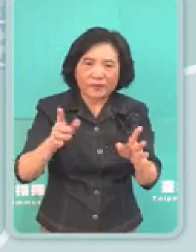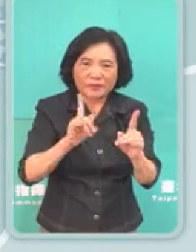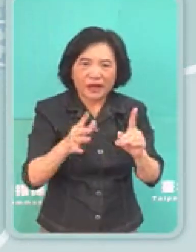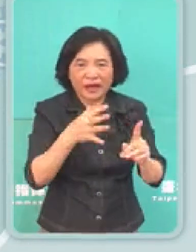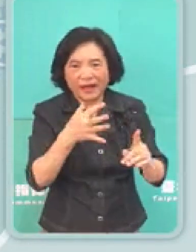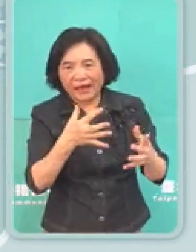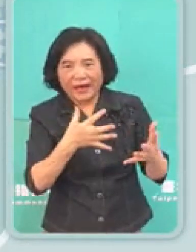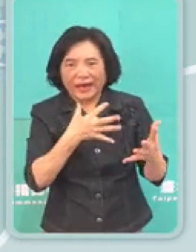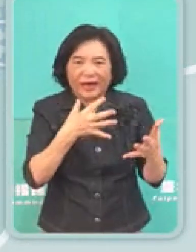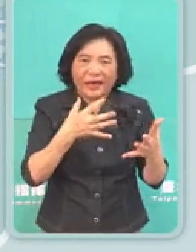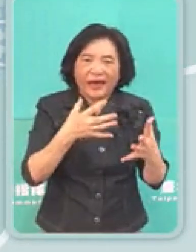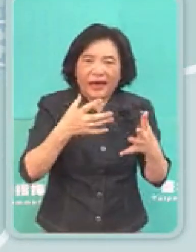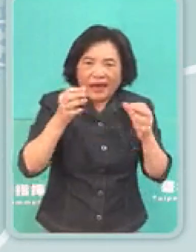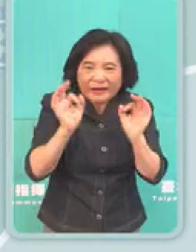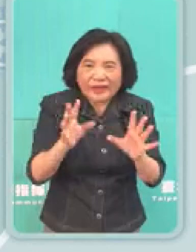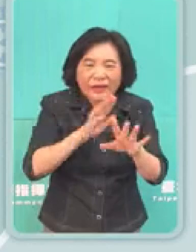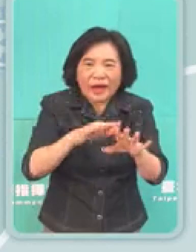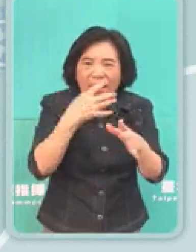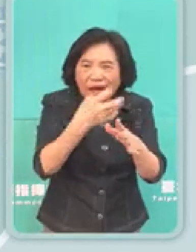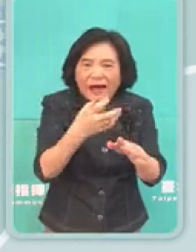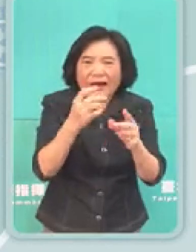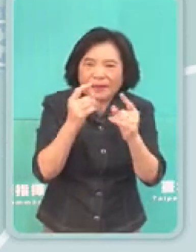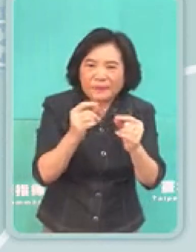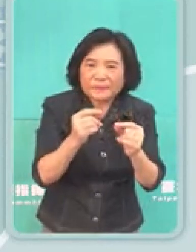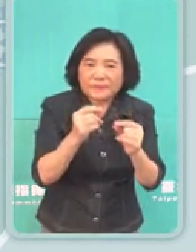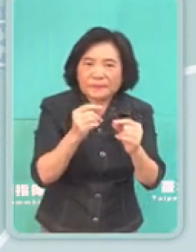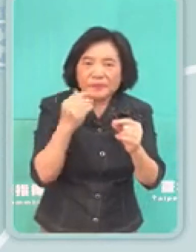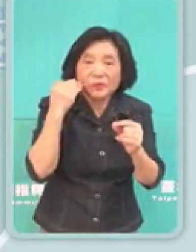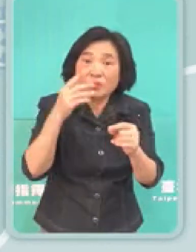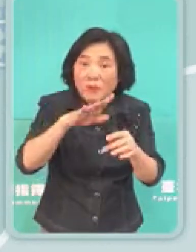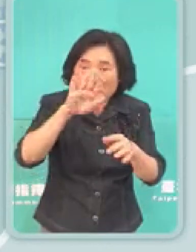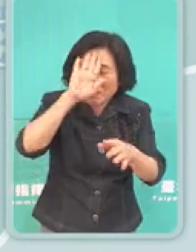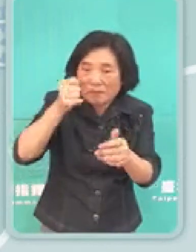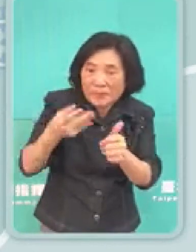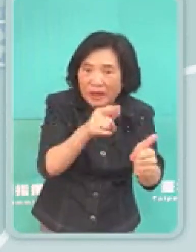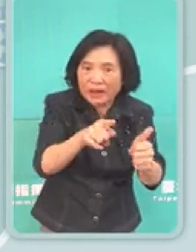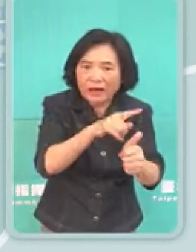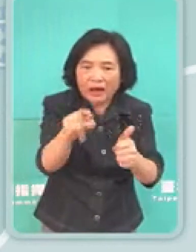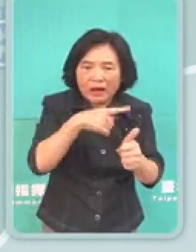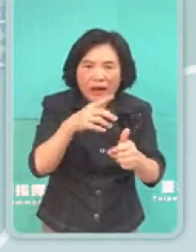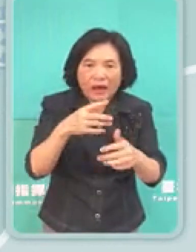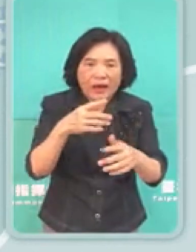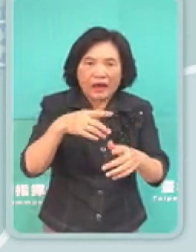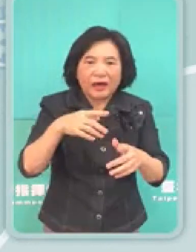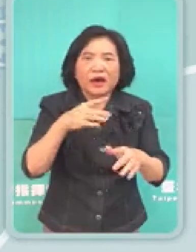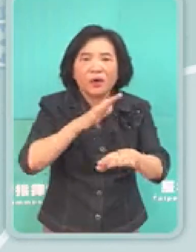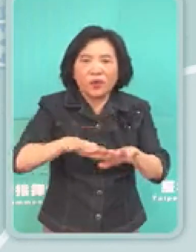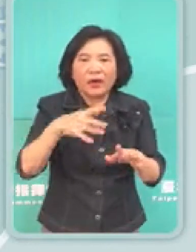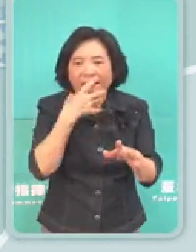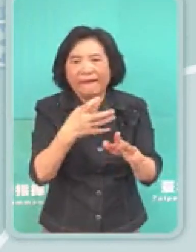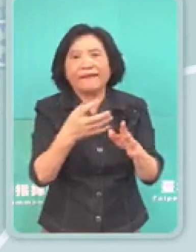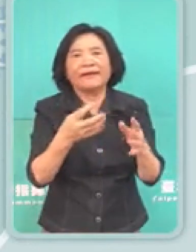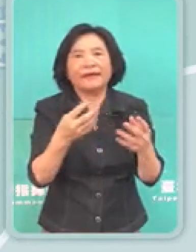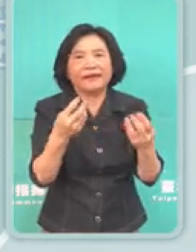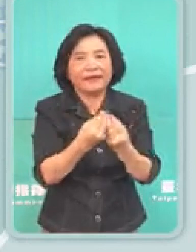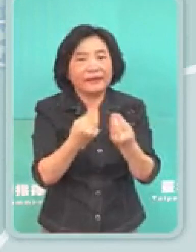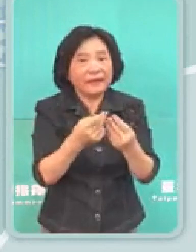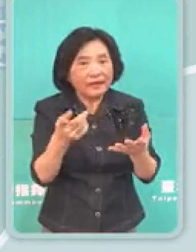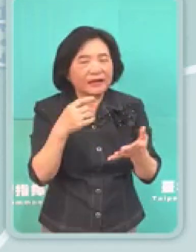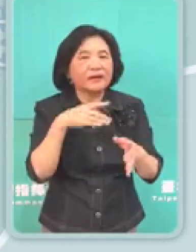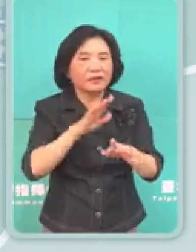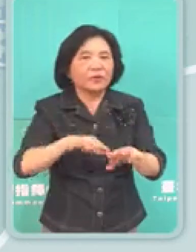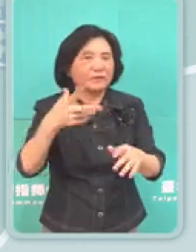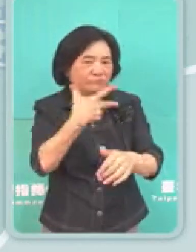打。所以，我们现在希望在这个礼拜哈，把这些打疫苗的哦这